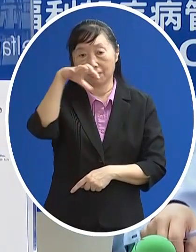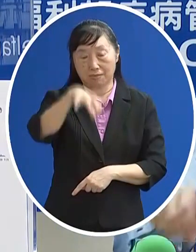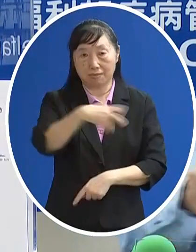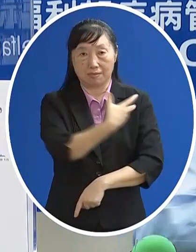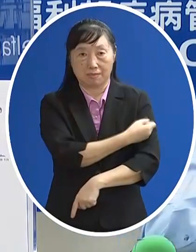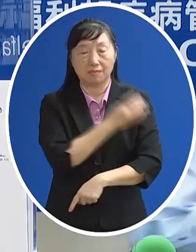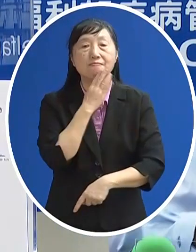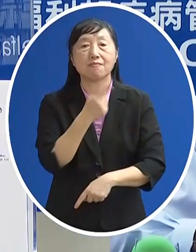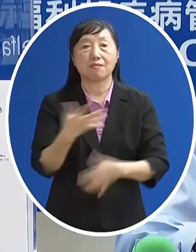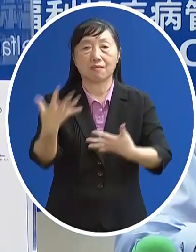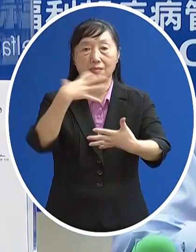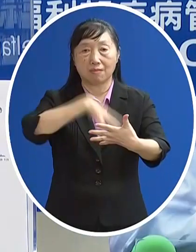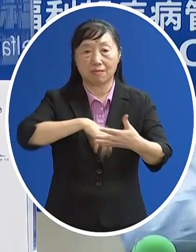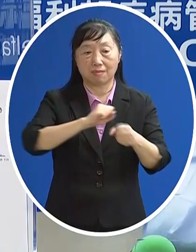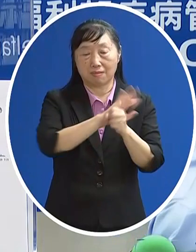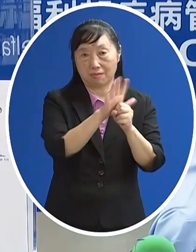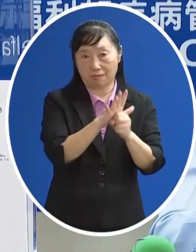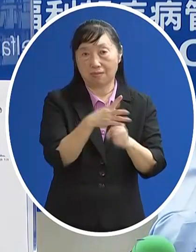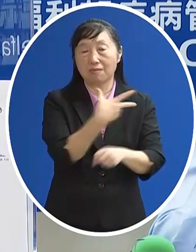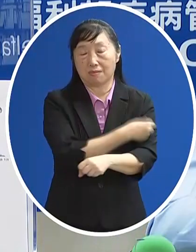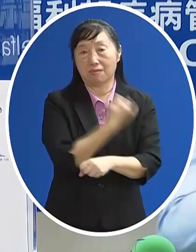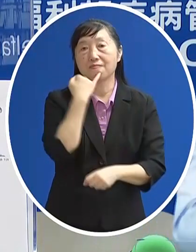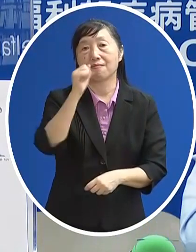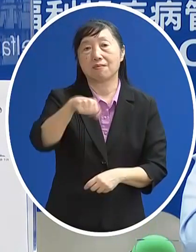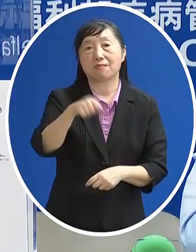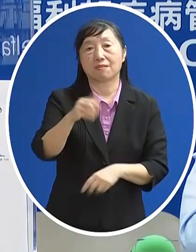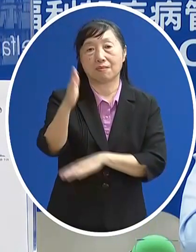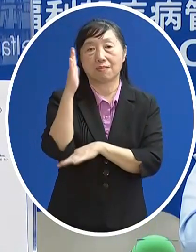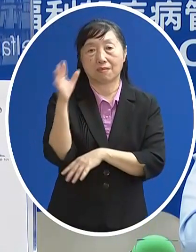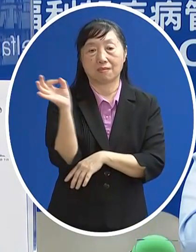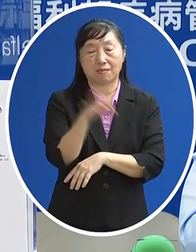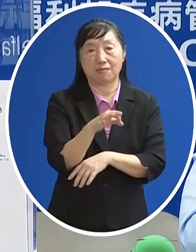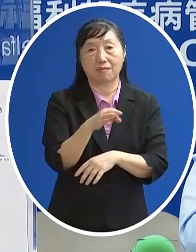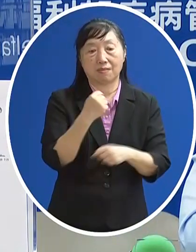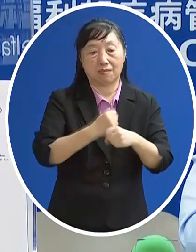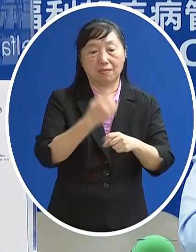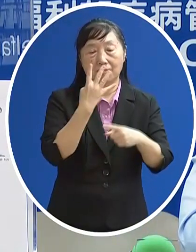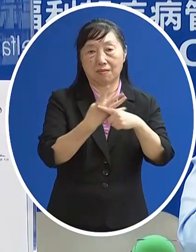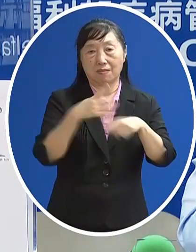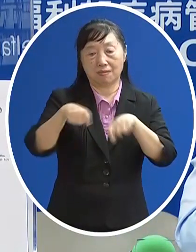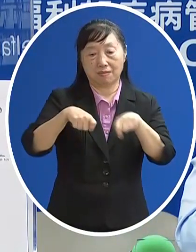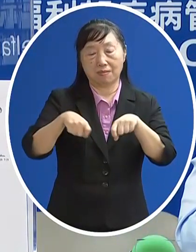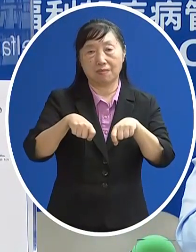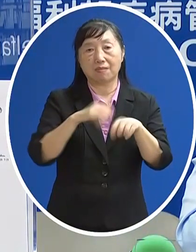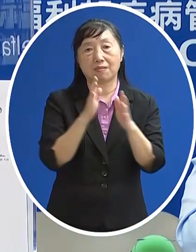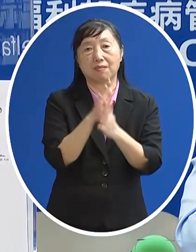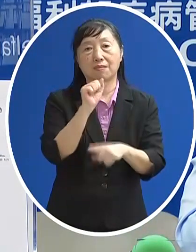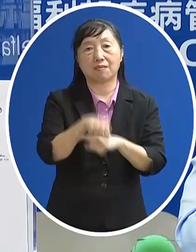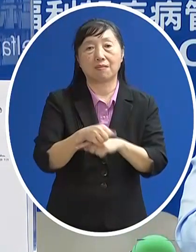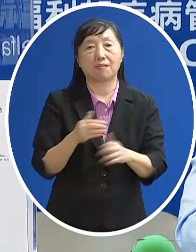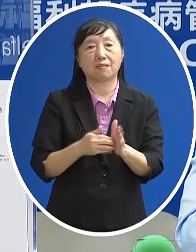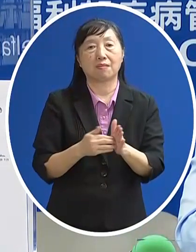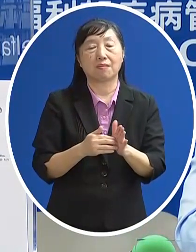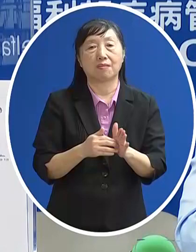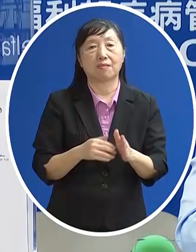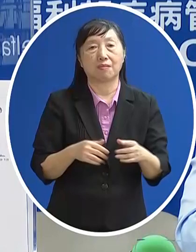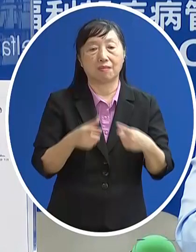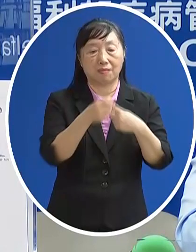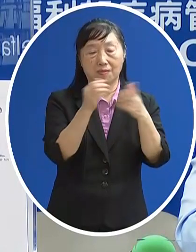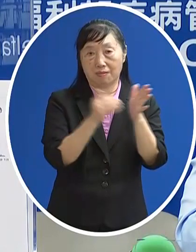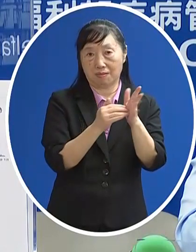入 COVID-19 疫苗接种哈公费疫苗的接种作业计划，啊，这是第一个。那第二